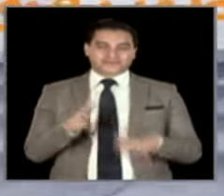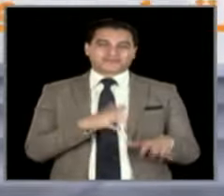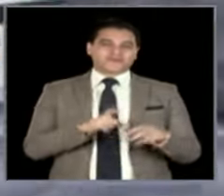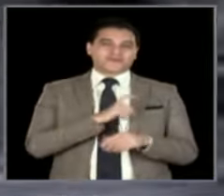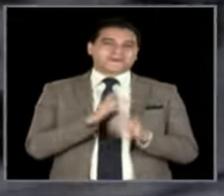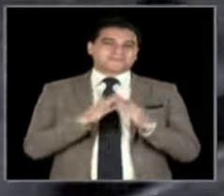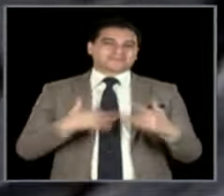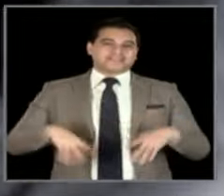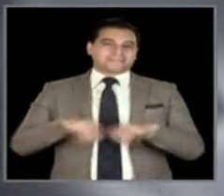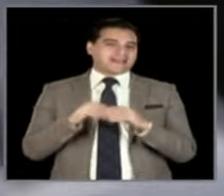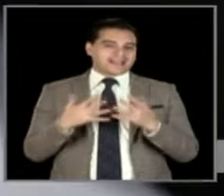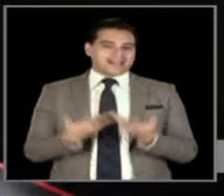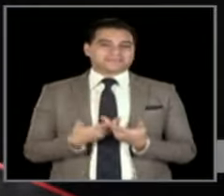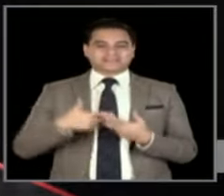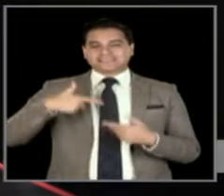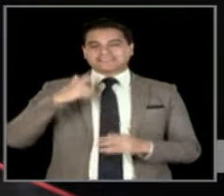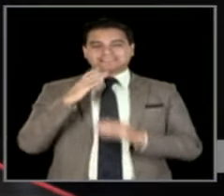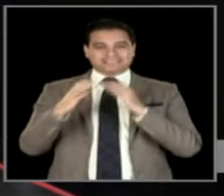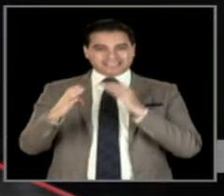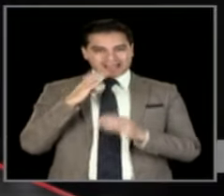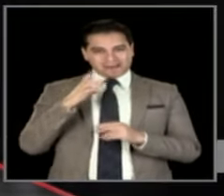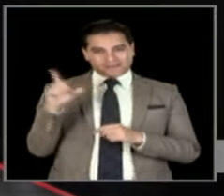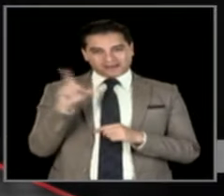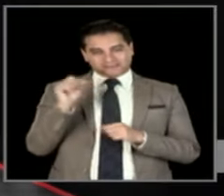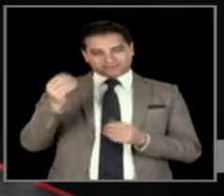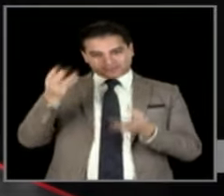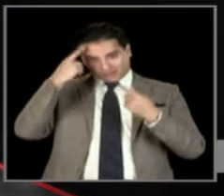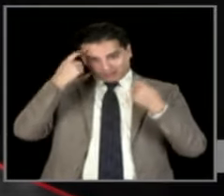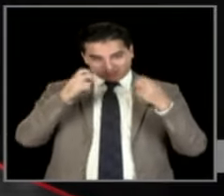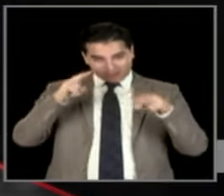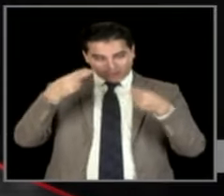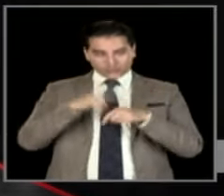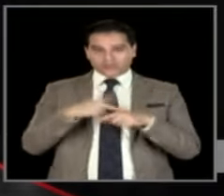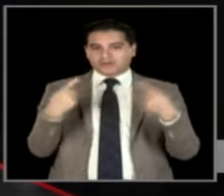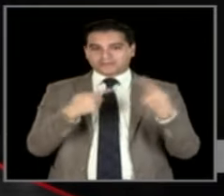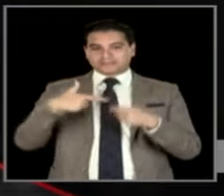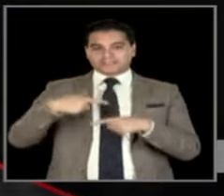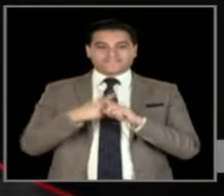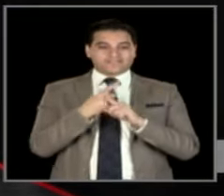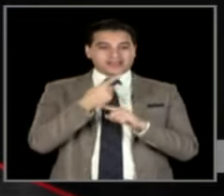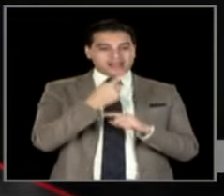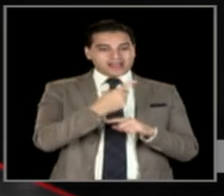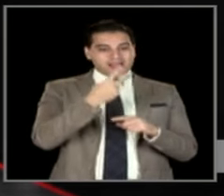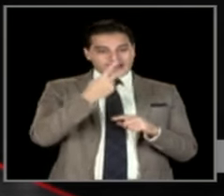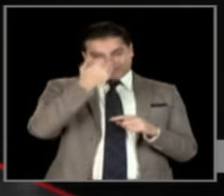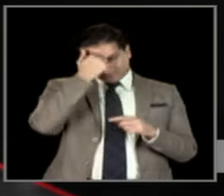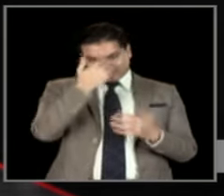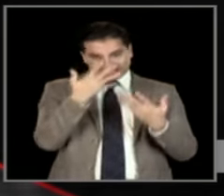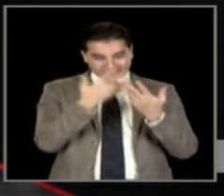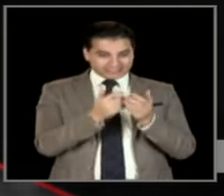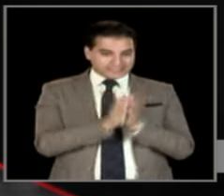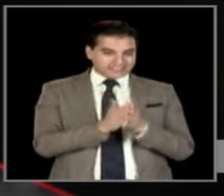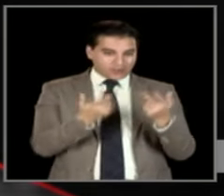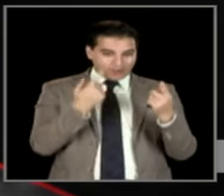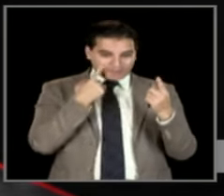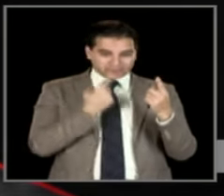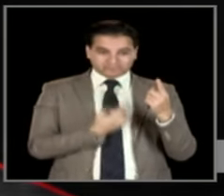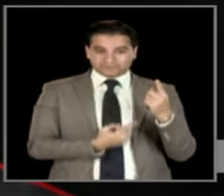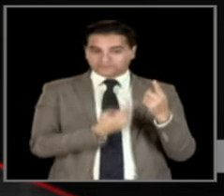وبكده طلاب مصر جمعوا 60 نقطة في فقرة تحت الضغط وضربات الجزاء، وكل نقطة ب 2000 جنيه